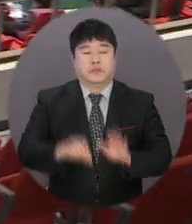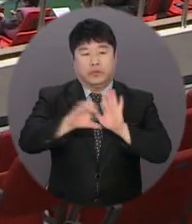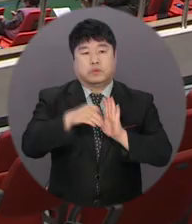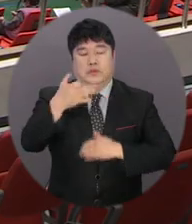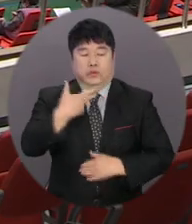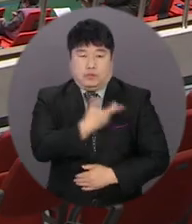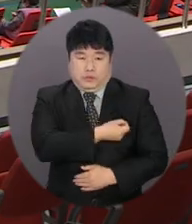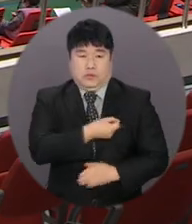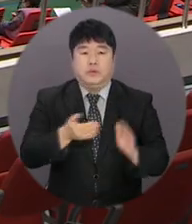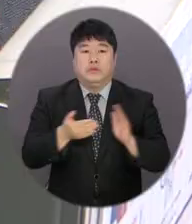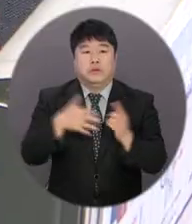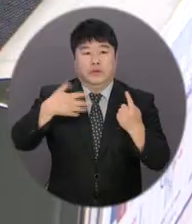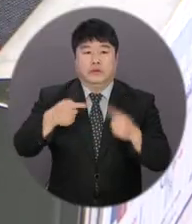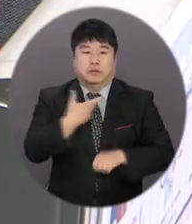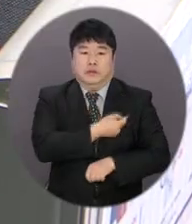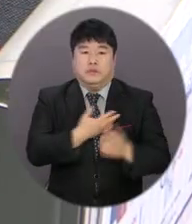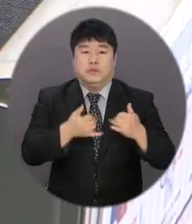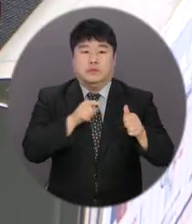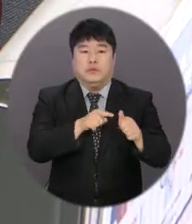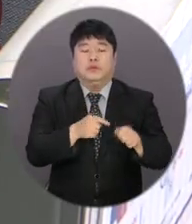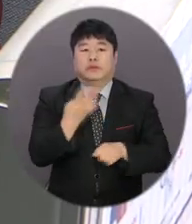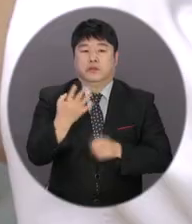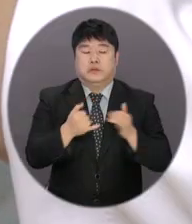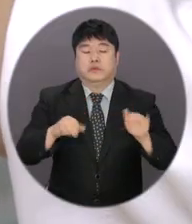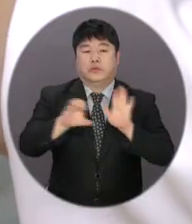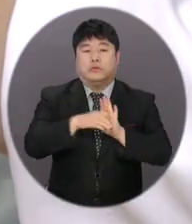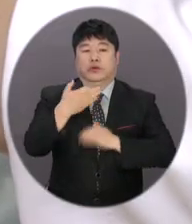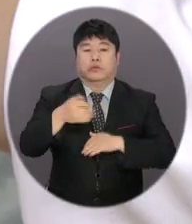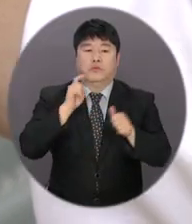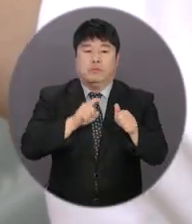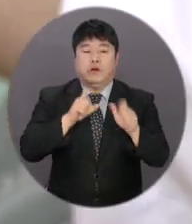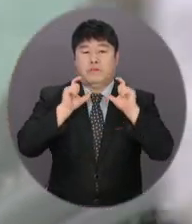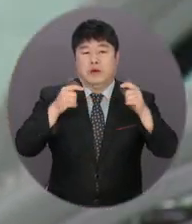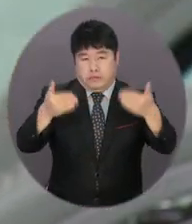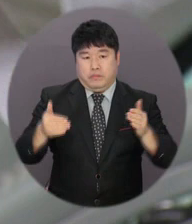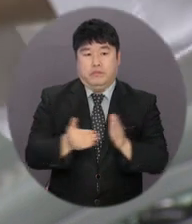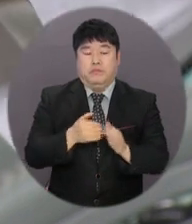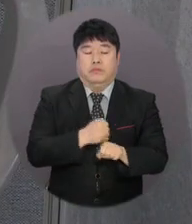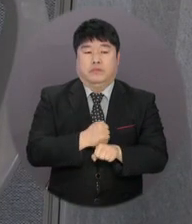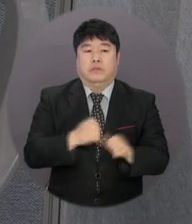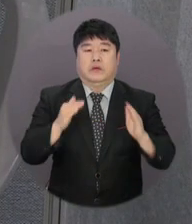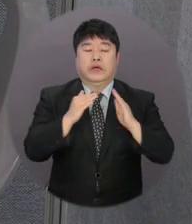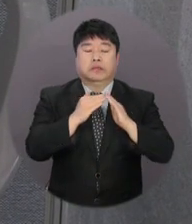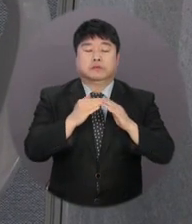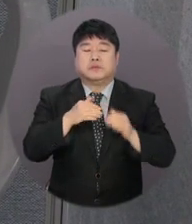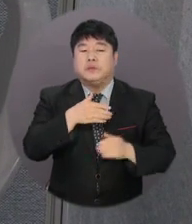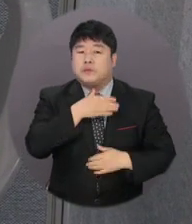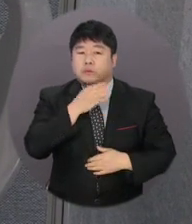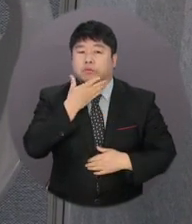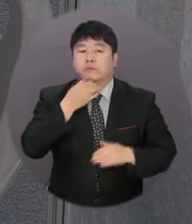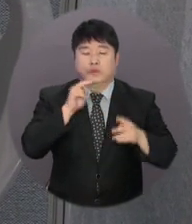코로나19 백신을 맞은 1차 접종자 가운데 4명이 코로나19 확진 판정을 받았습니다. 제가 노인복지센터